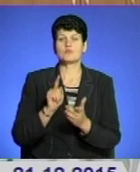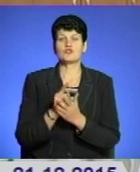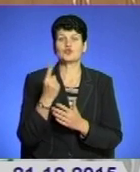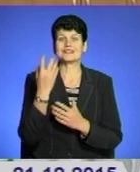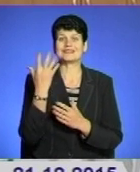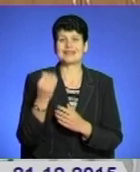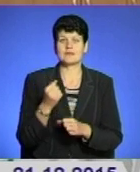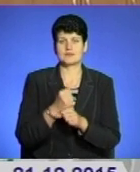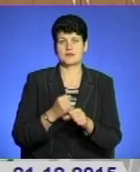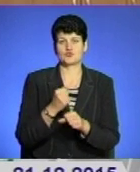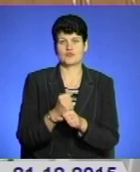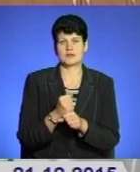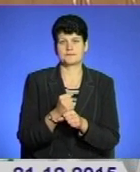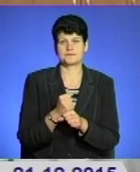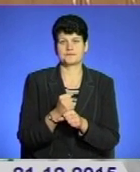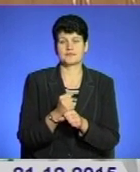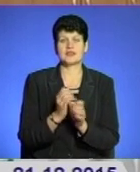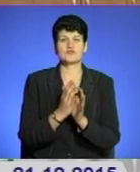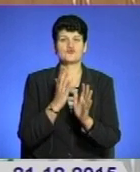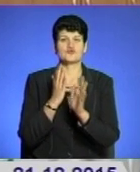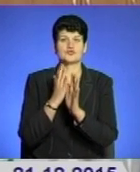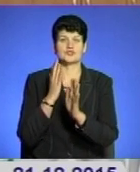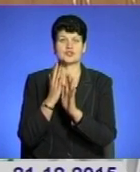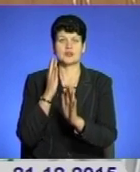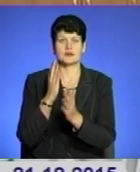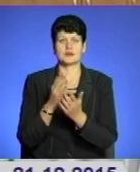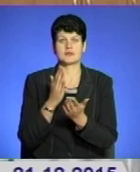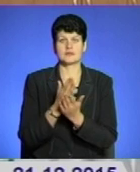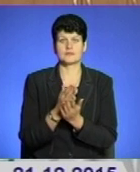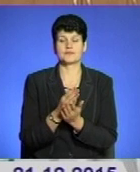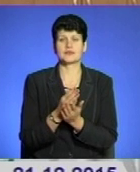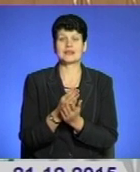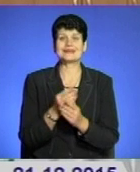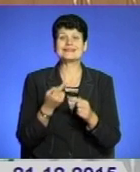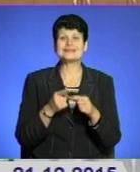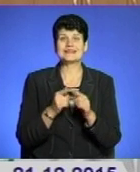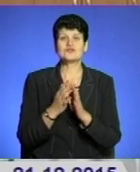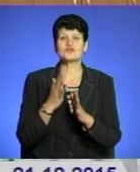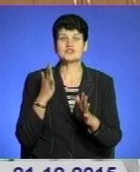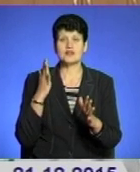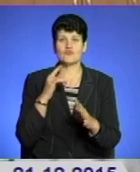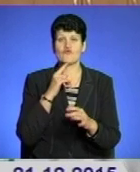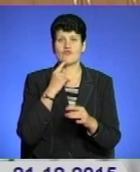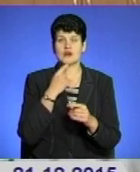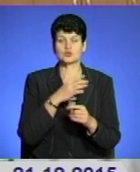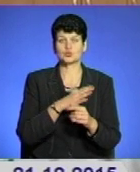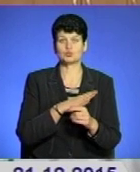день відпрацювати. І черга така встановилася так тут, і цієї черги дуже важко цю чергу було